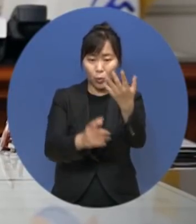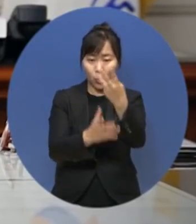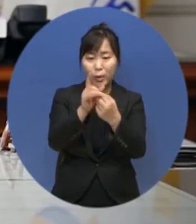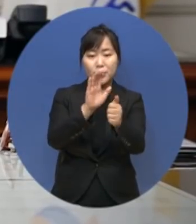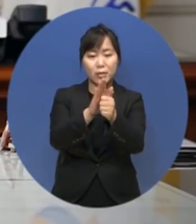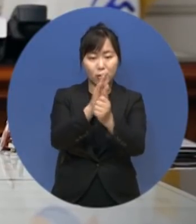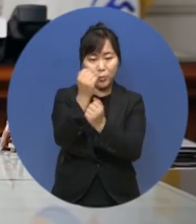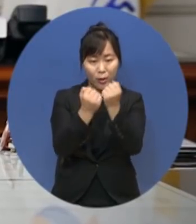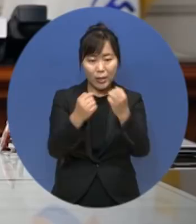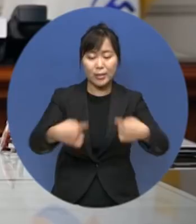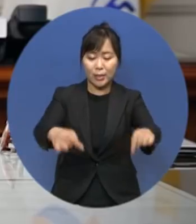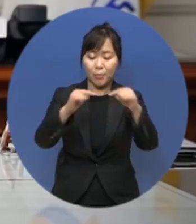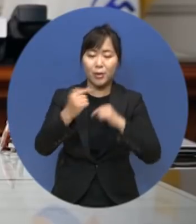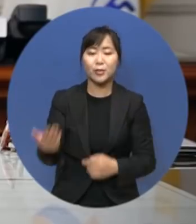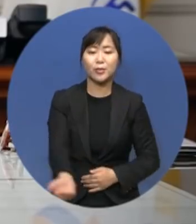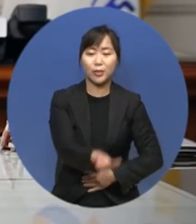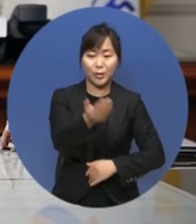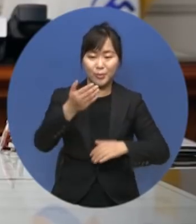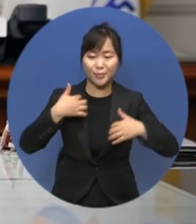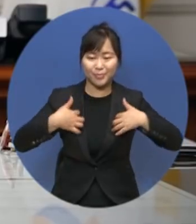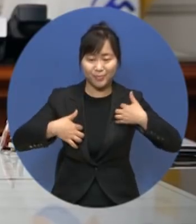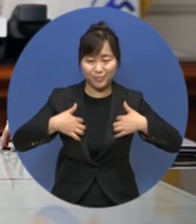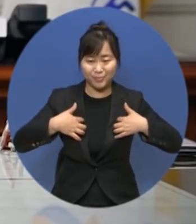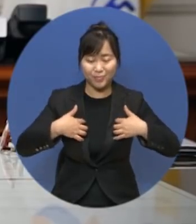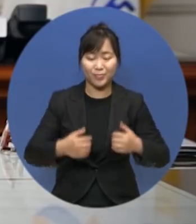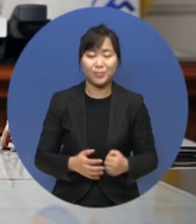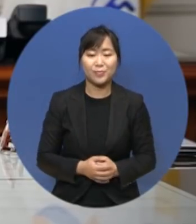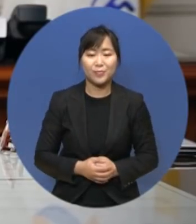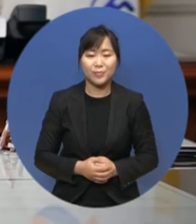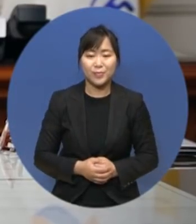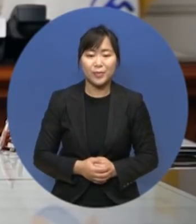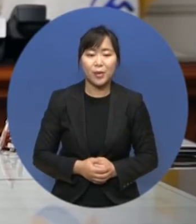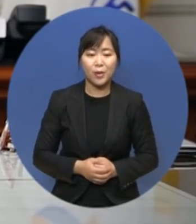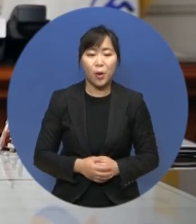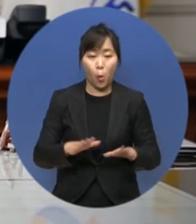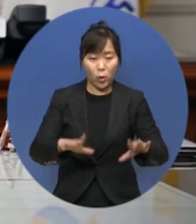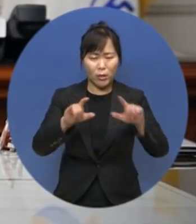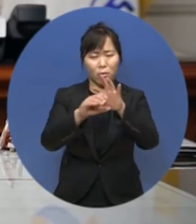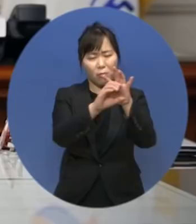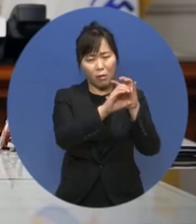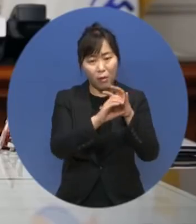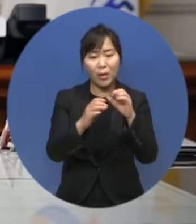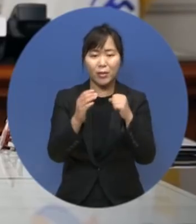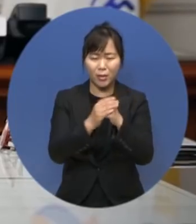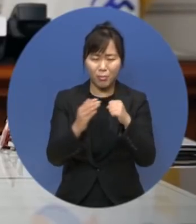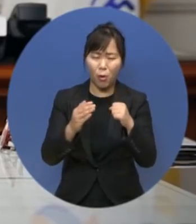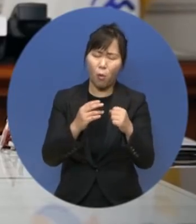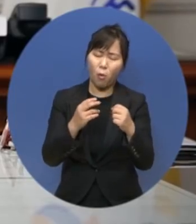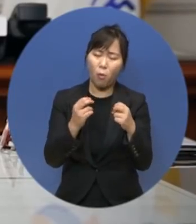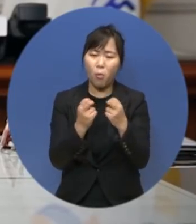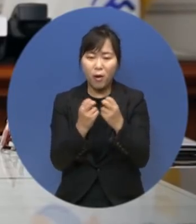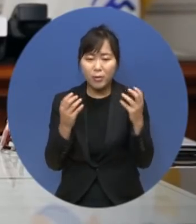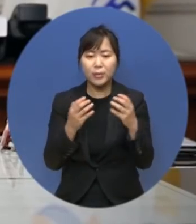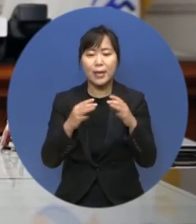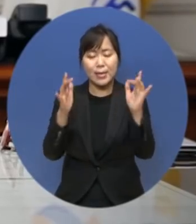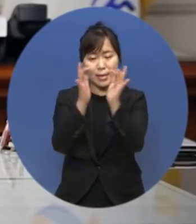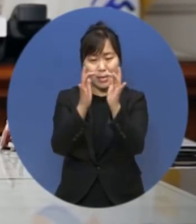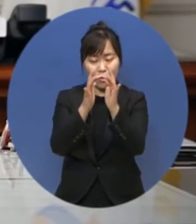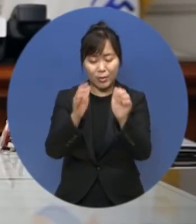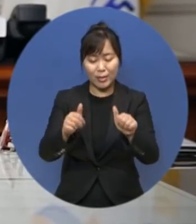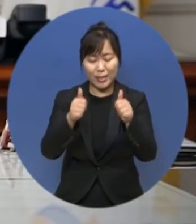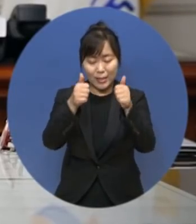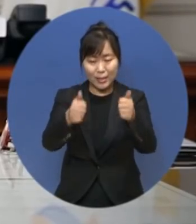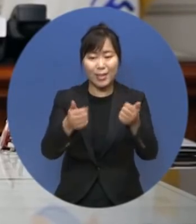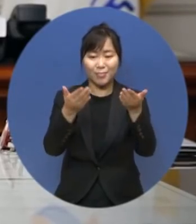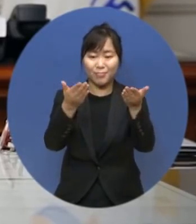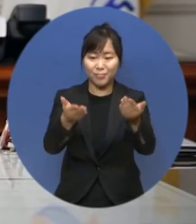지원 워크숍에 참석해 주신 여러분 반갑습니다. 올해는 코로나19로 인해 부득이하게 온라인으로